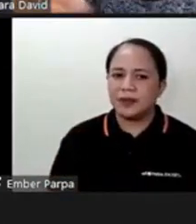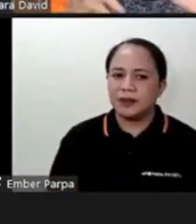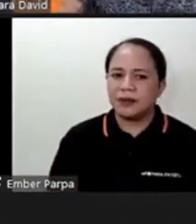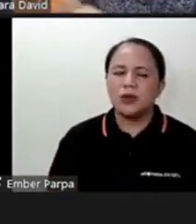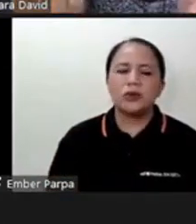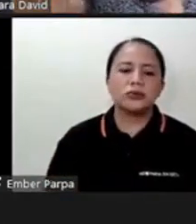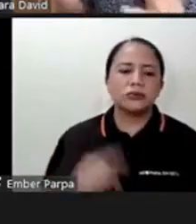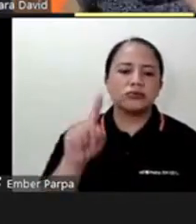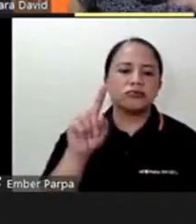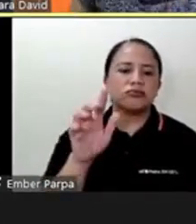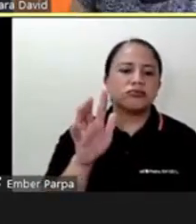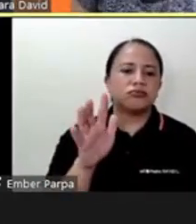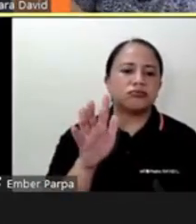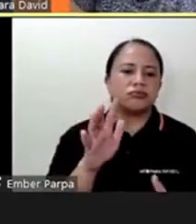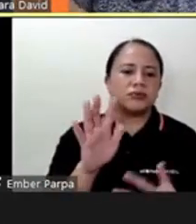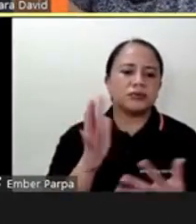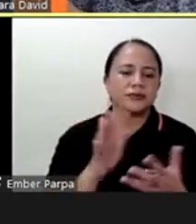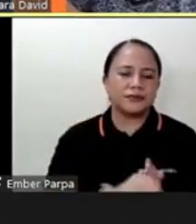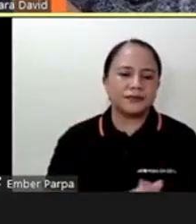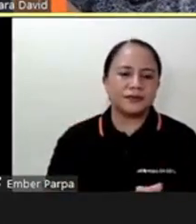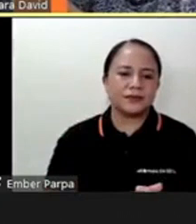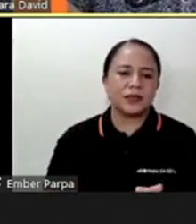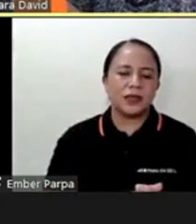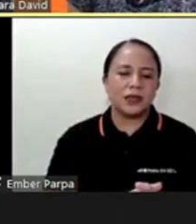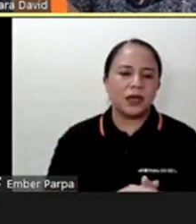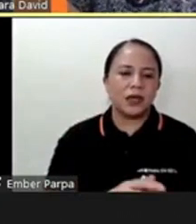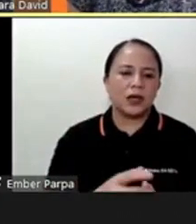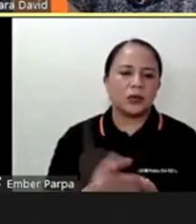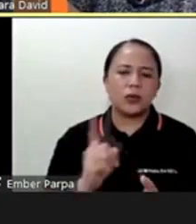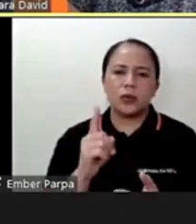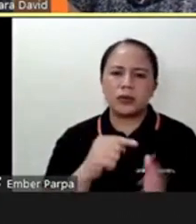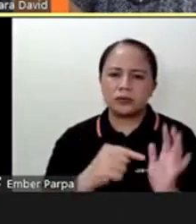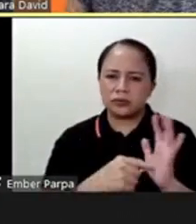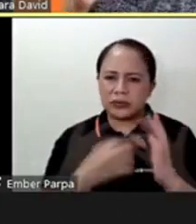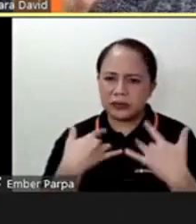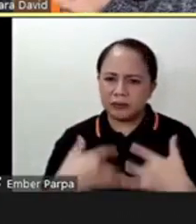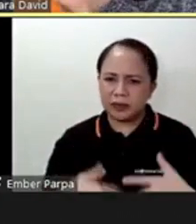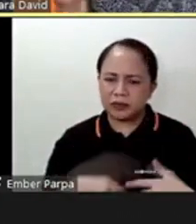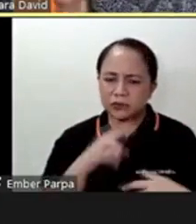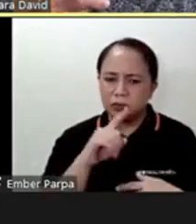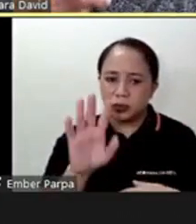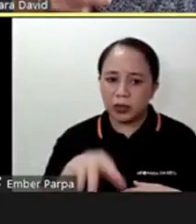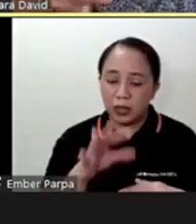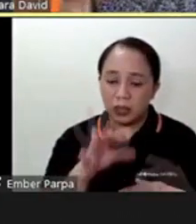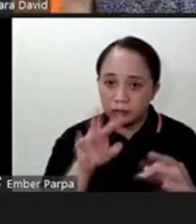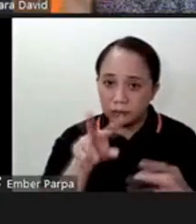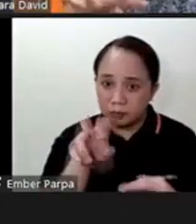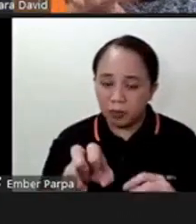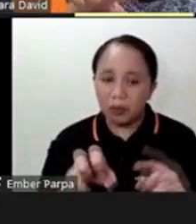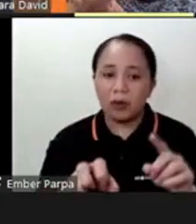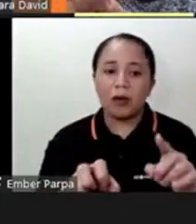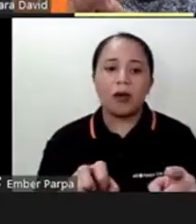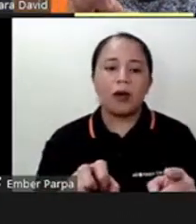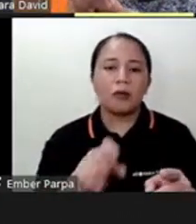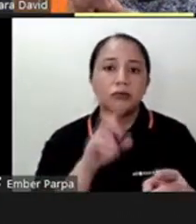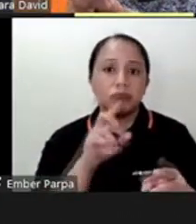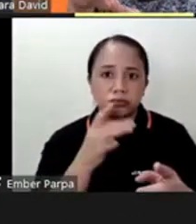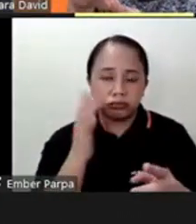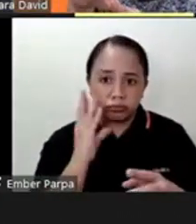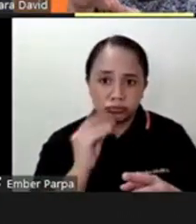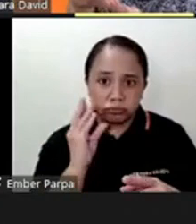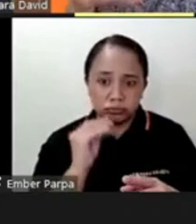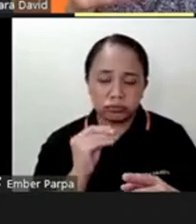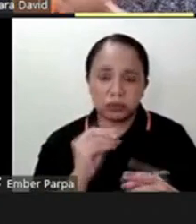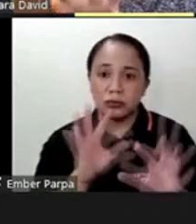background, yung listahan lang ng mga, ano ba ang signs ng depression na, kapag nakikita nyo ito na yung nararanasan ng